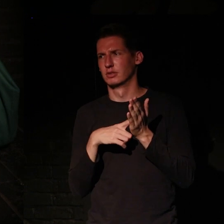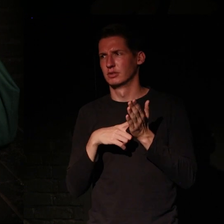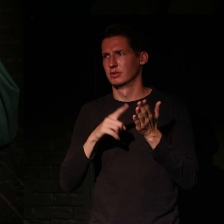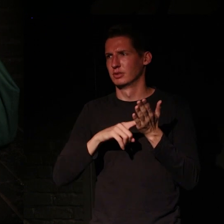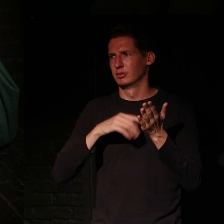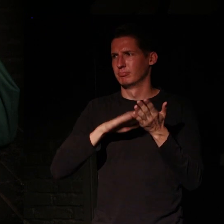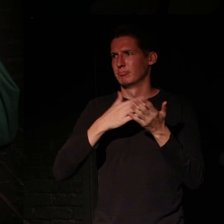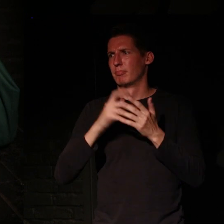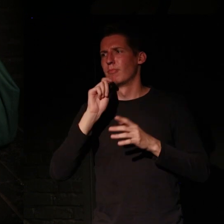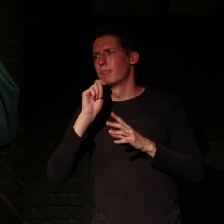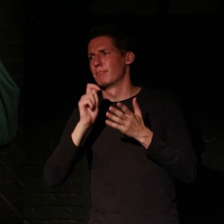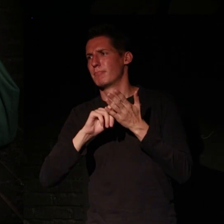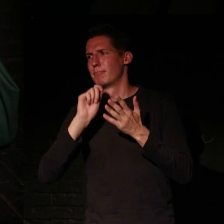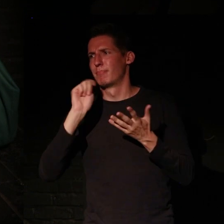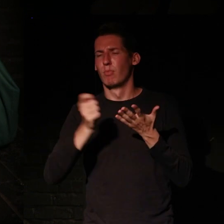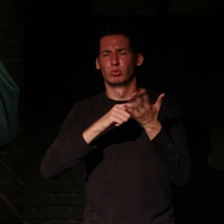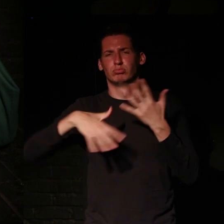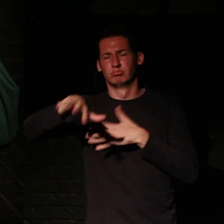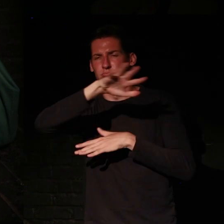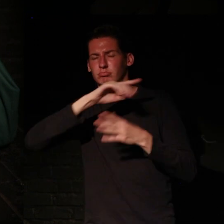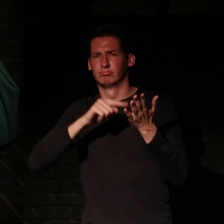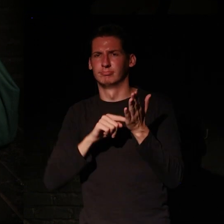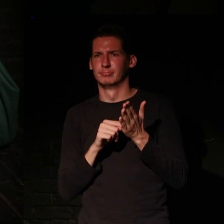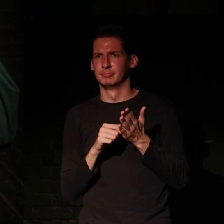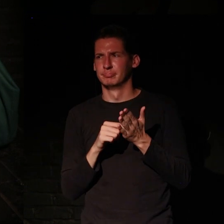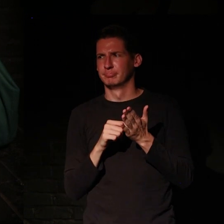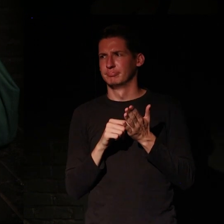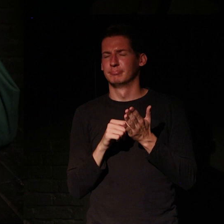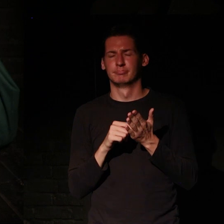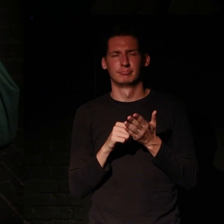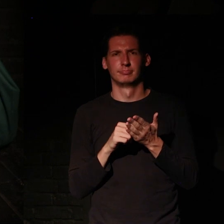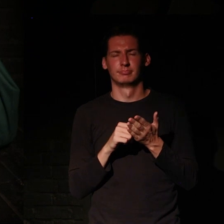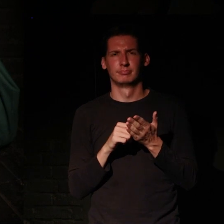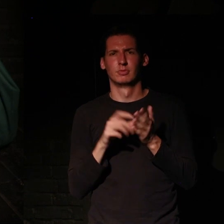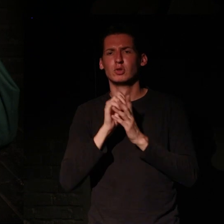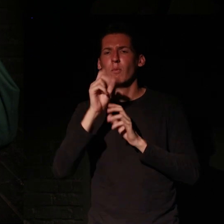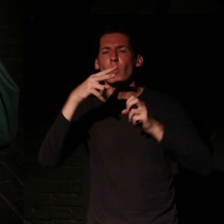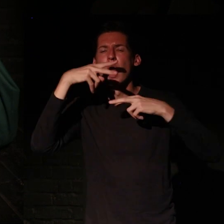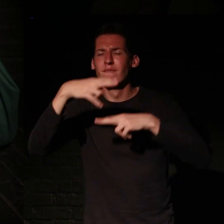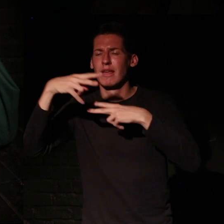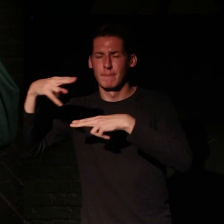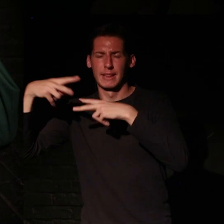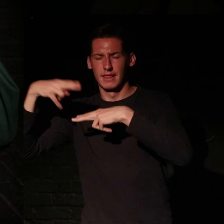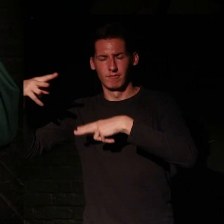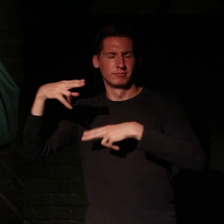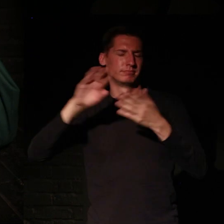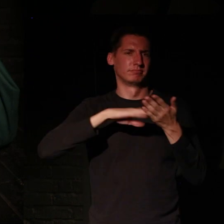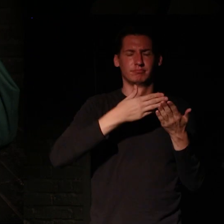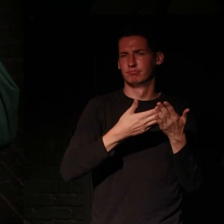mainstreamowy. No i być może właśnie te fragmenty z Ewangelii Filipa czy z